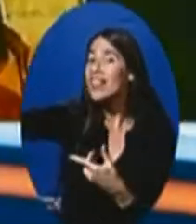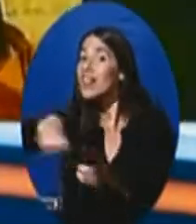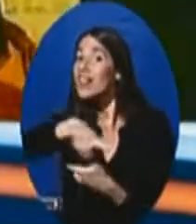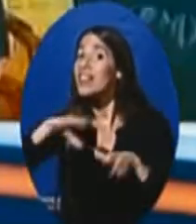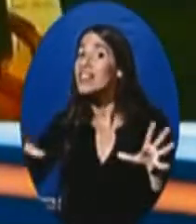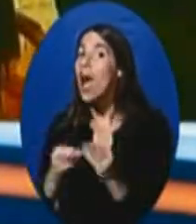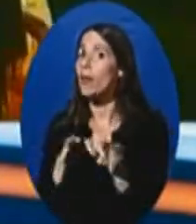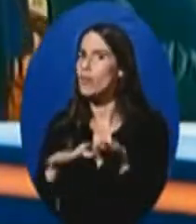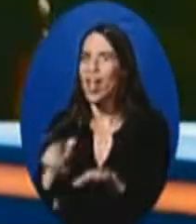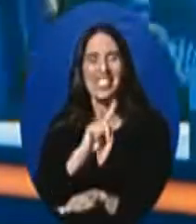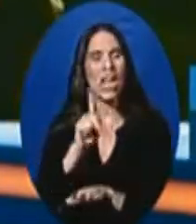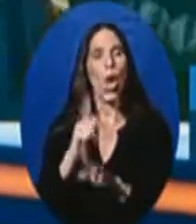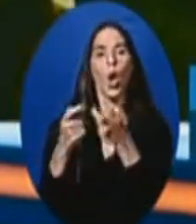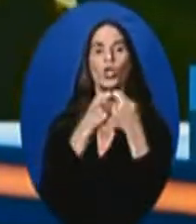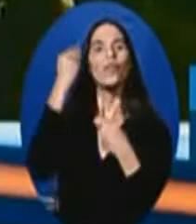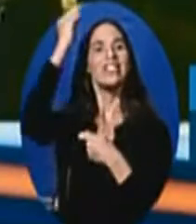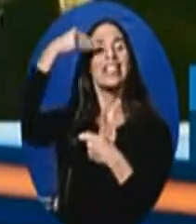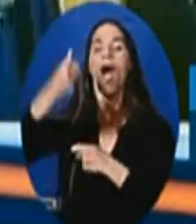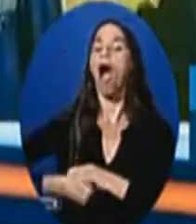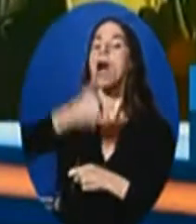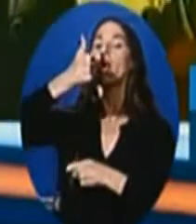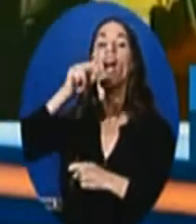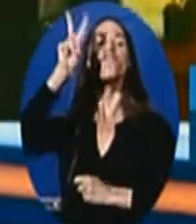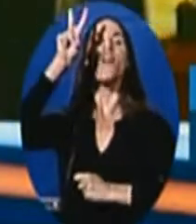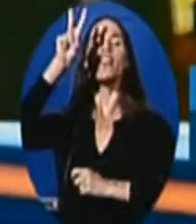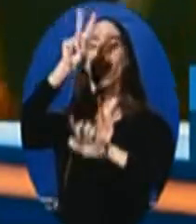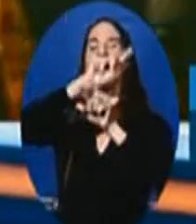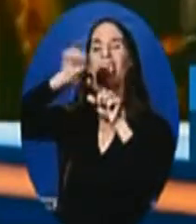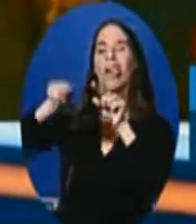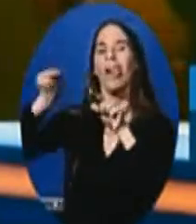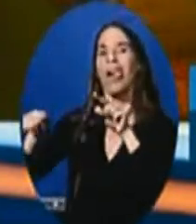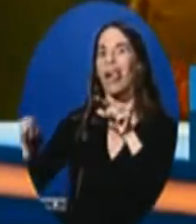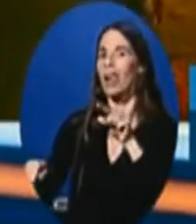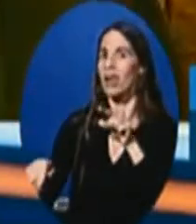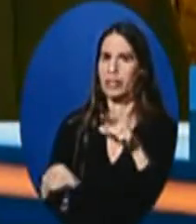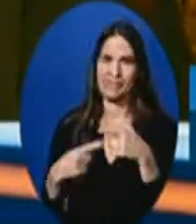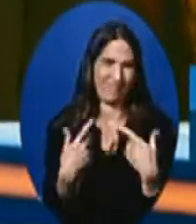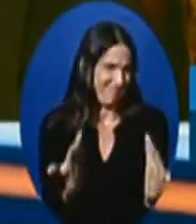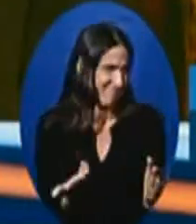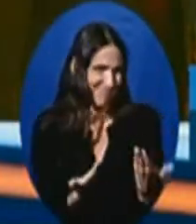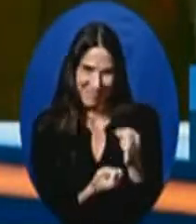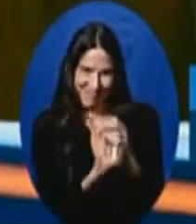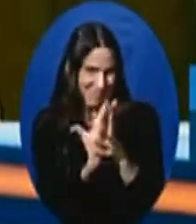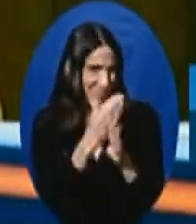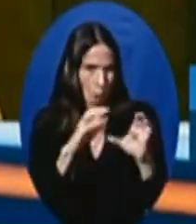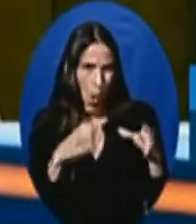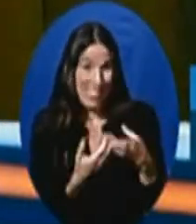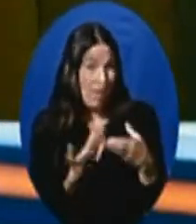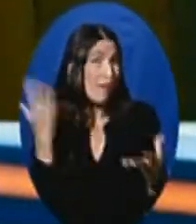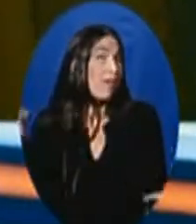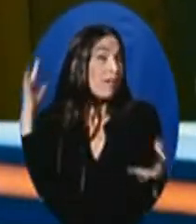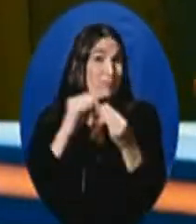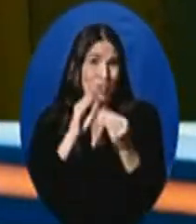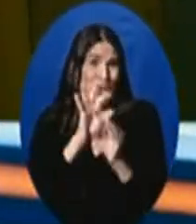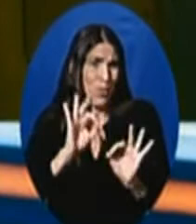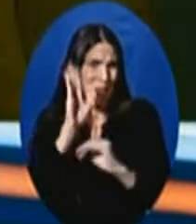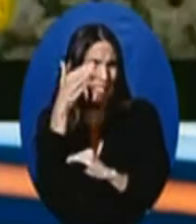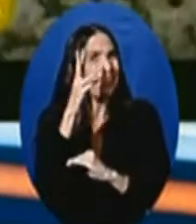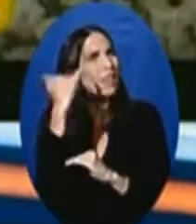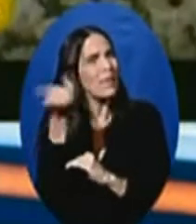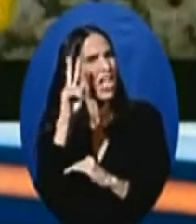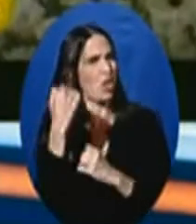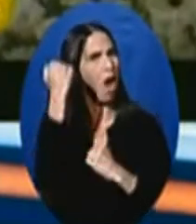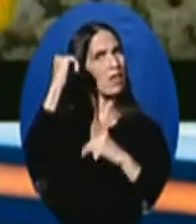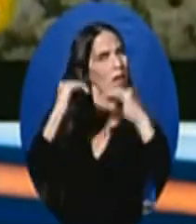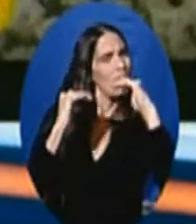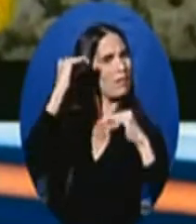ממשלה. לא רשות פלסטינית בהנהגת הפתח, ולתוכה כפופות... לא נולדה קואליציה כזאת בעולם אף פעם בשום מדינה. תמיד יש יותר חזקים